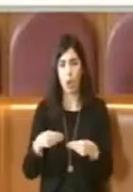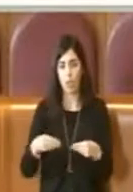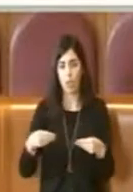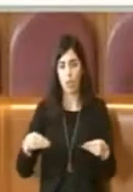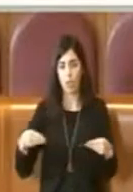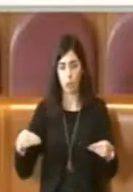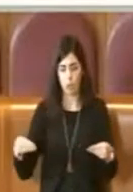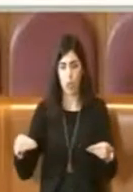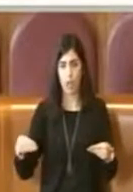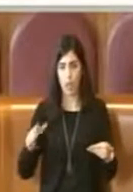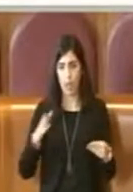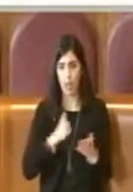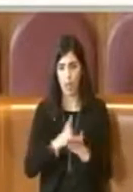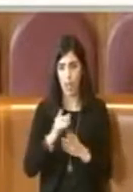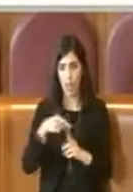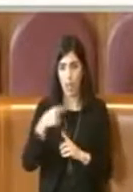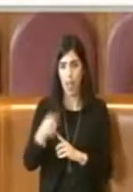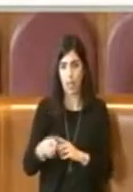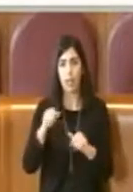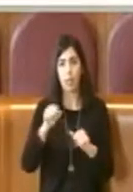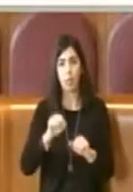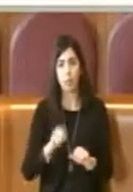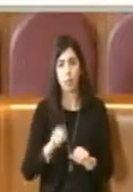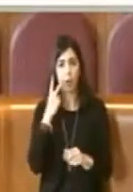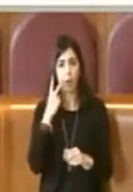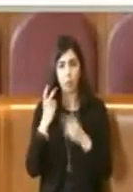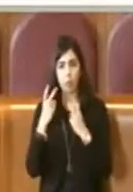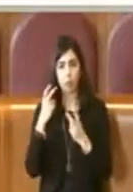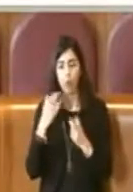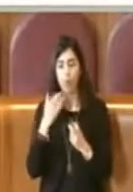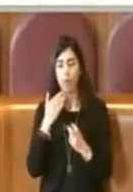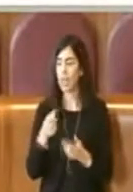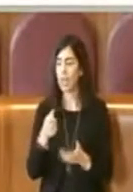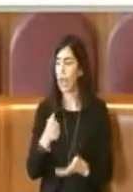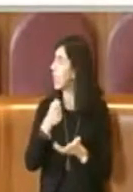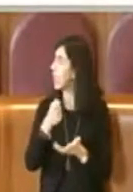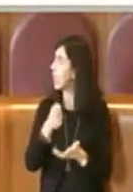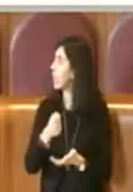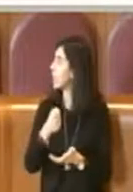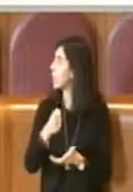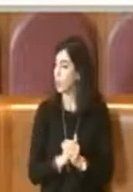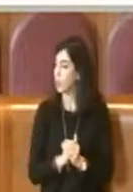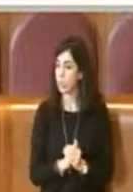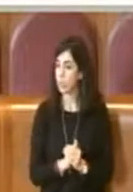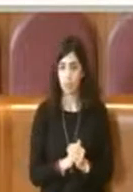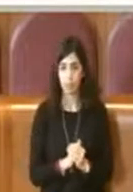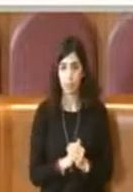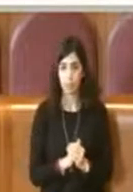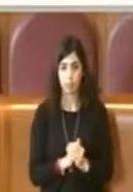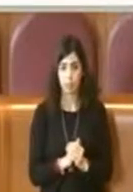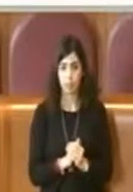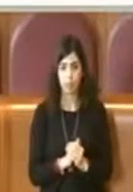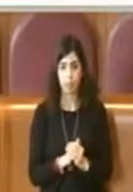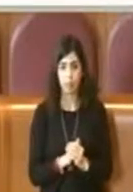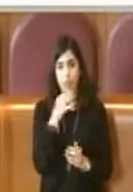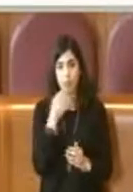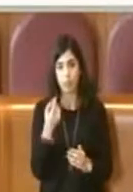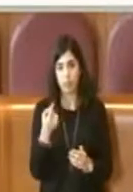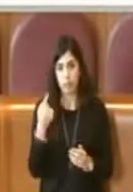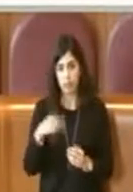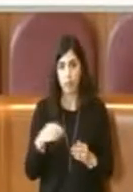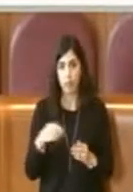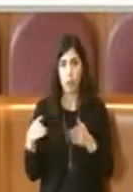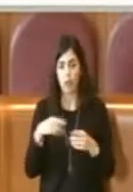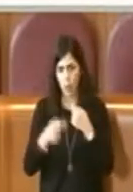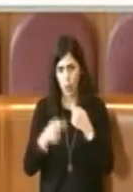potranno insomma essere individuati tramite queste risorse e i corsi di conseguenza attivati